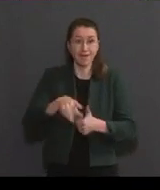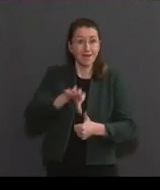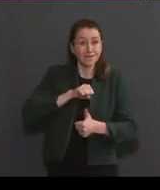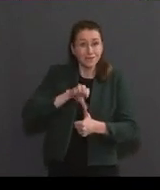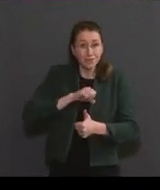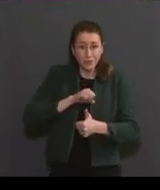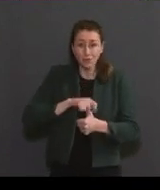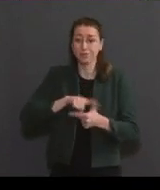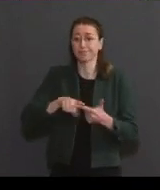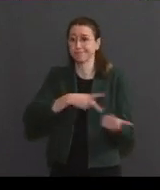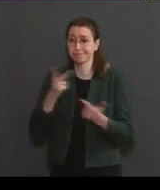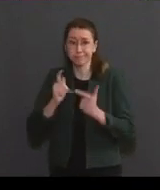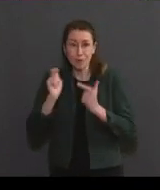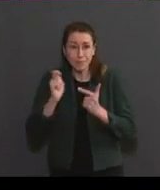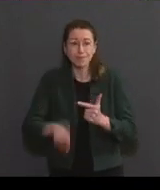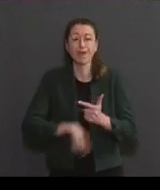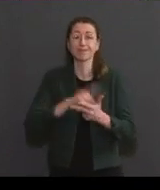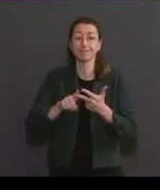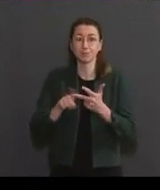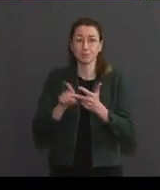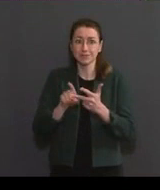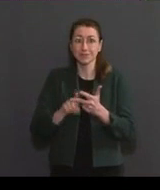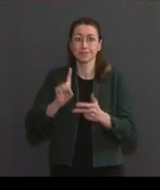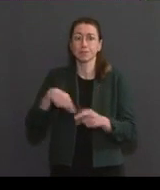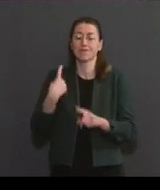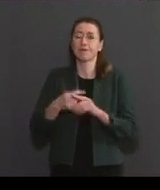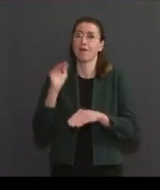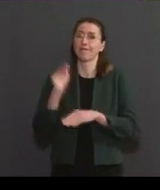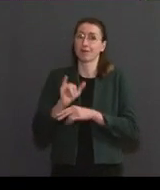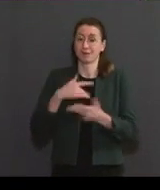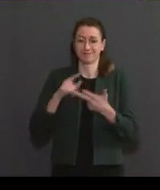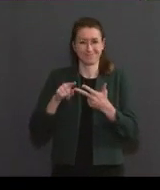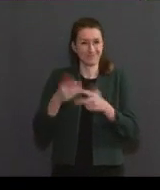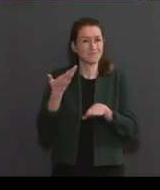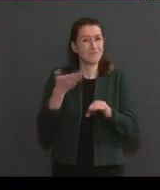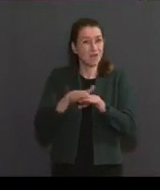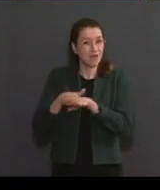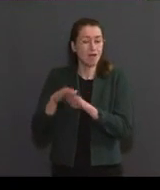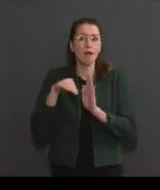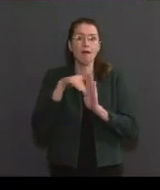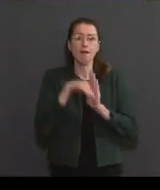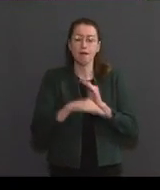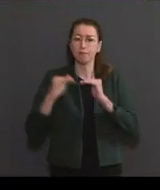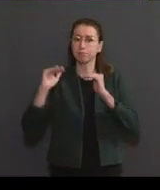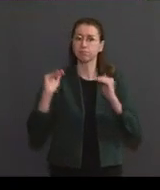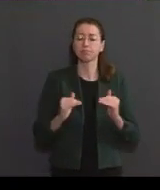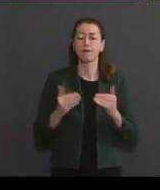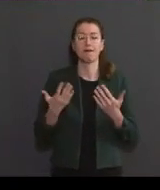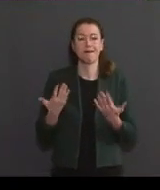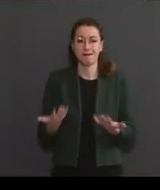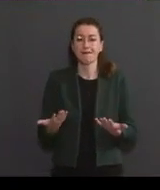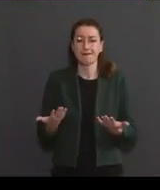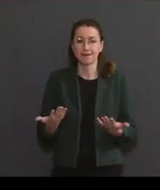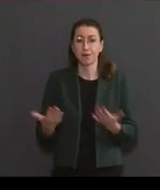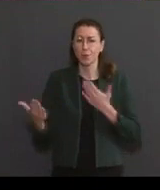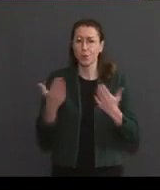d'hospitalisations et pour la première fois le nombre de décès. La Belgique occupe actuellement la 14e